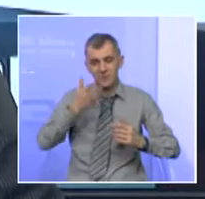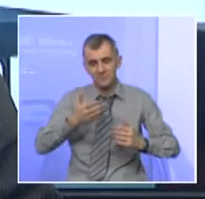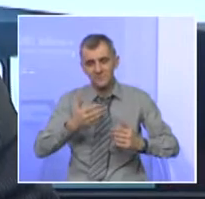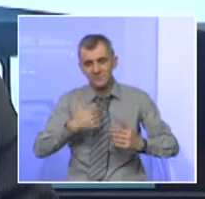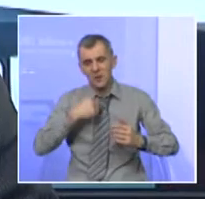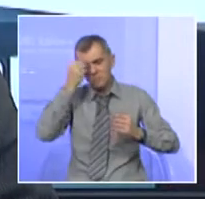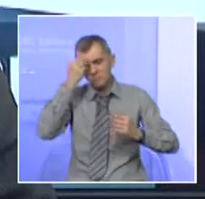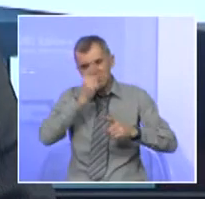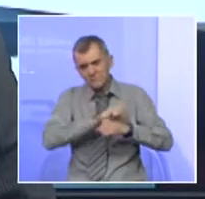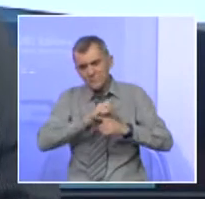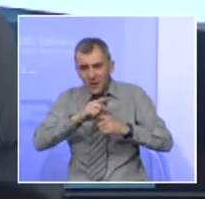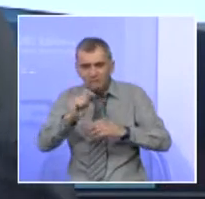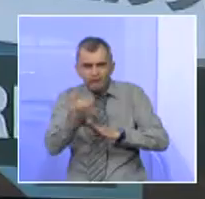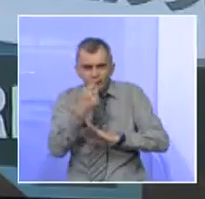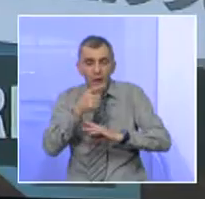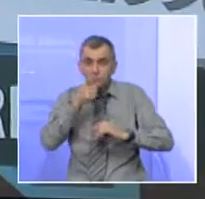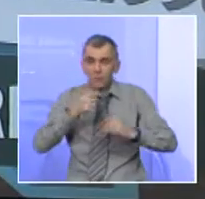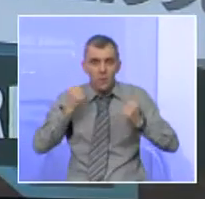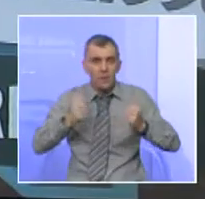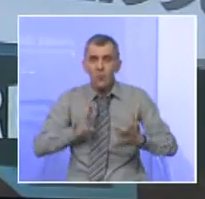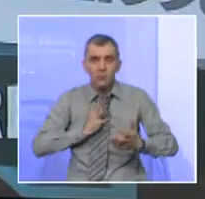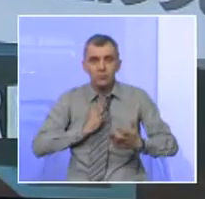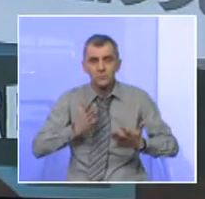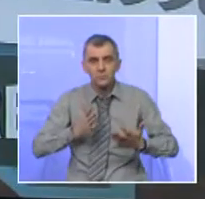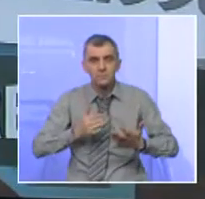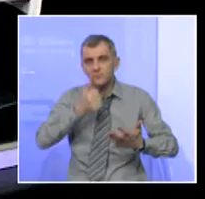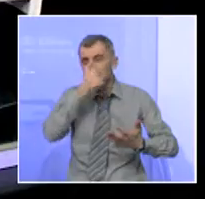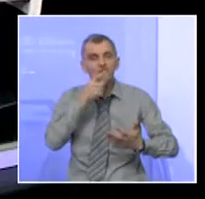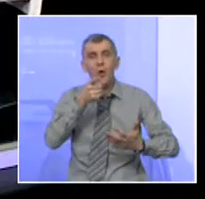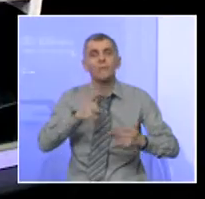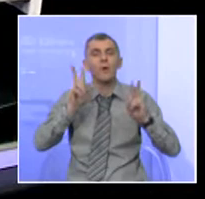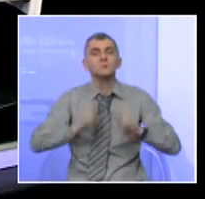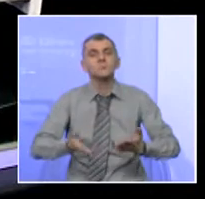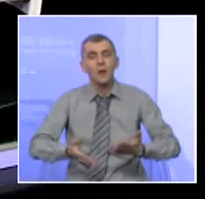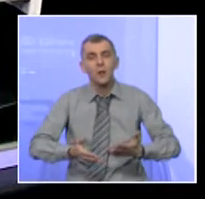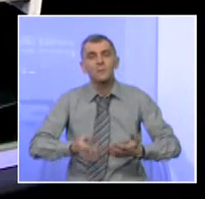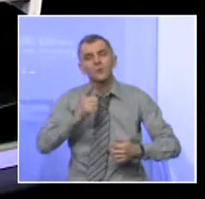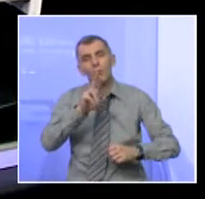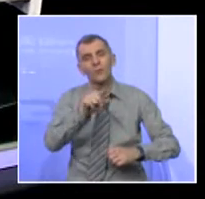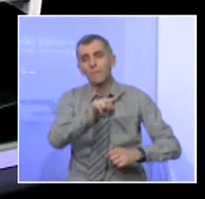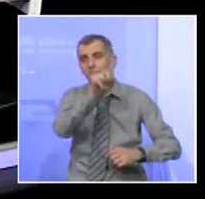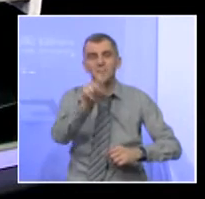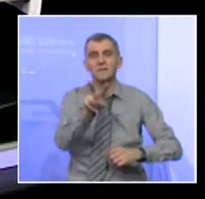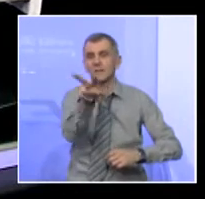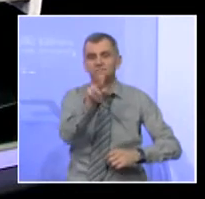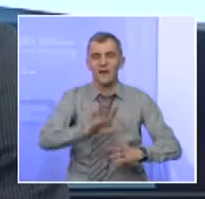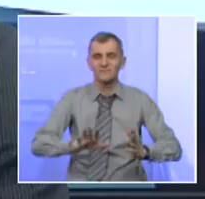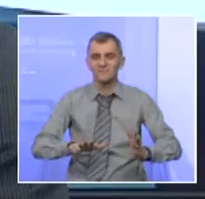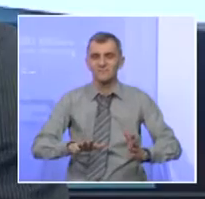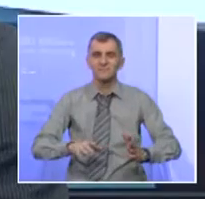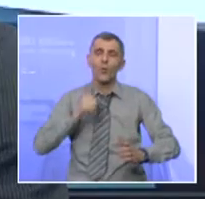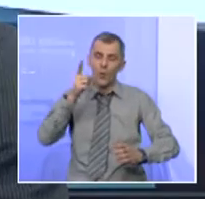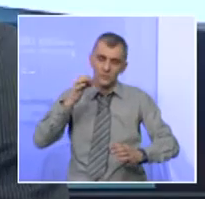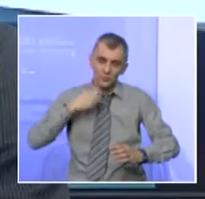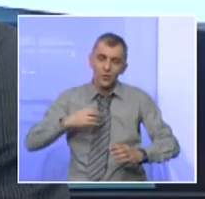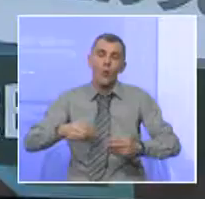pamtimo razne vrste zavjera, su vrlo opasne. Da li, što je od ovoga istina? Pa to biste morali pitati njih dvojicu. Prije svega, oni su